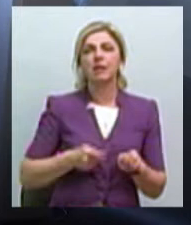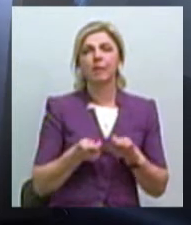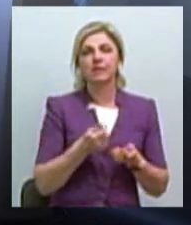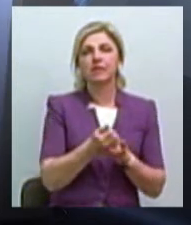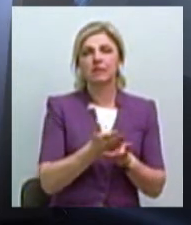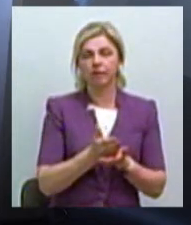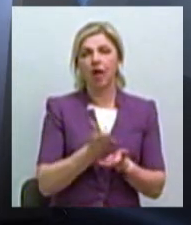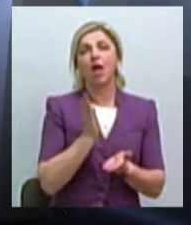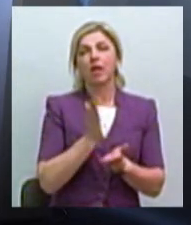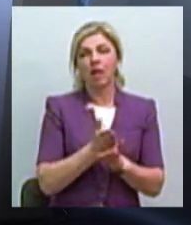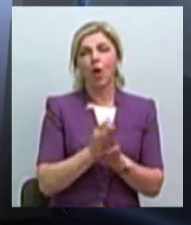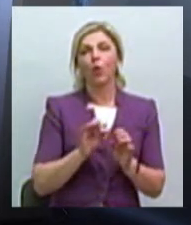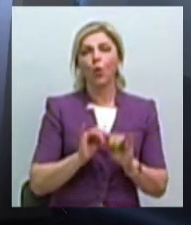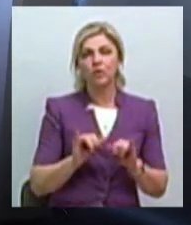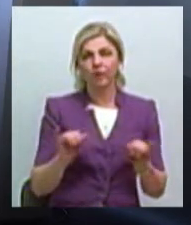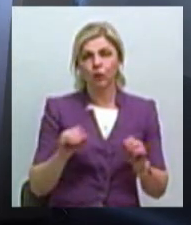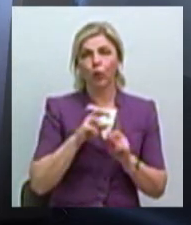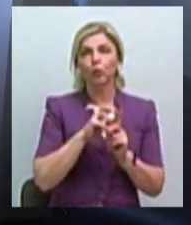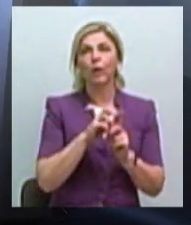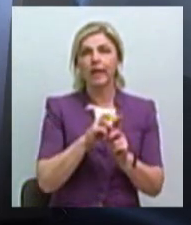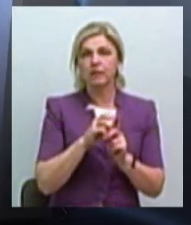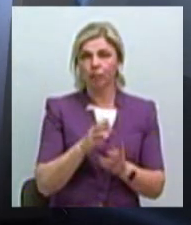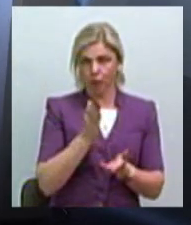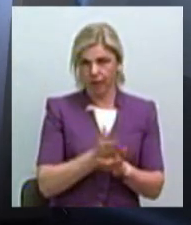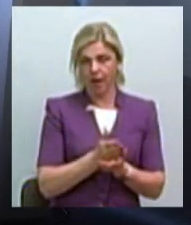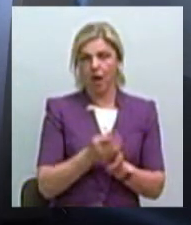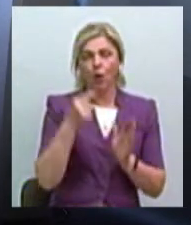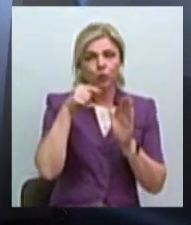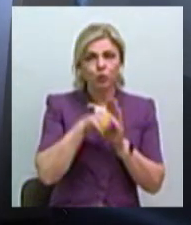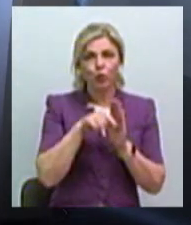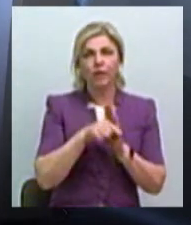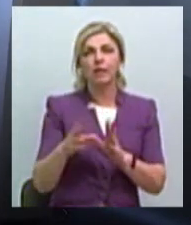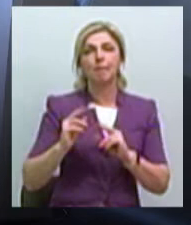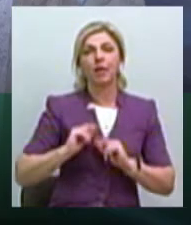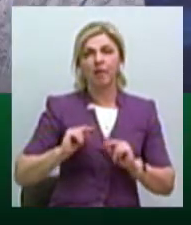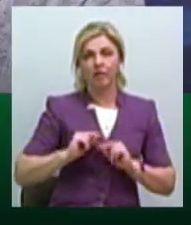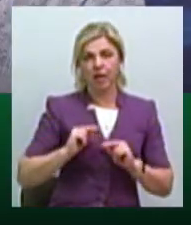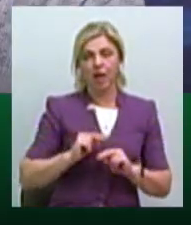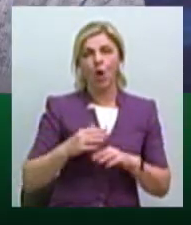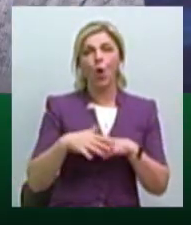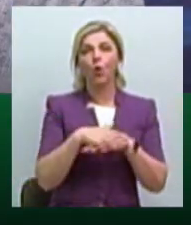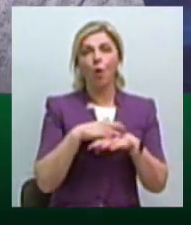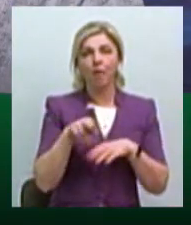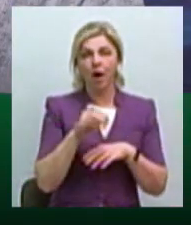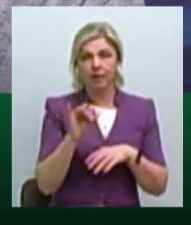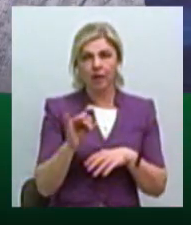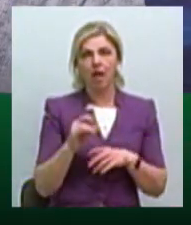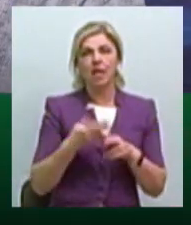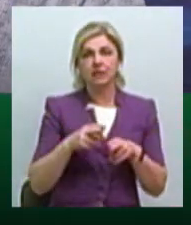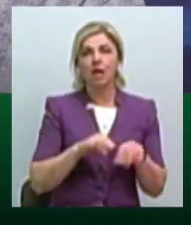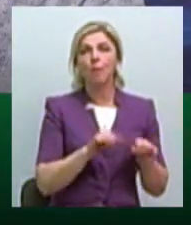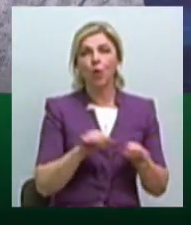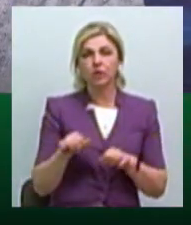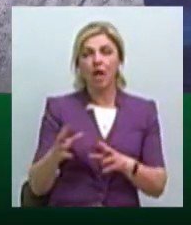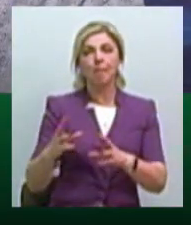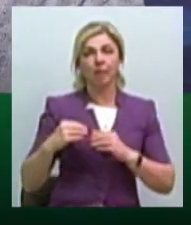розвиток туризму йде. Суть співробітництва територіальних громад – це можливість разом зробити те,